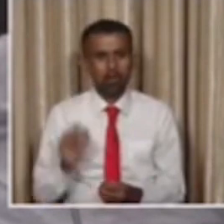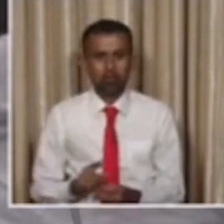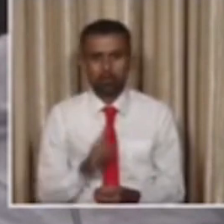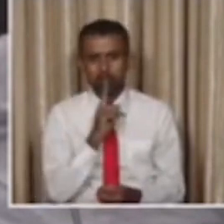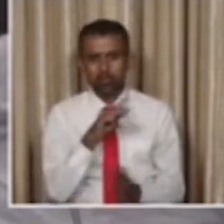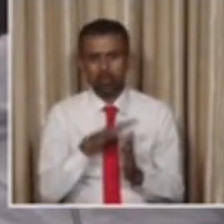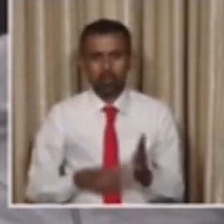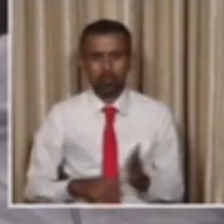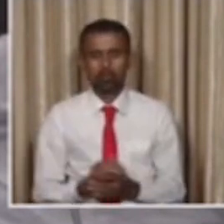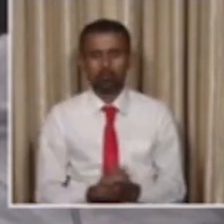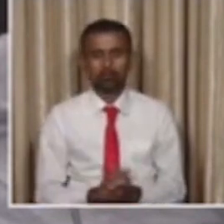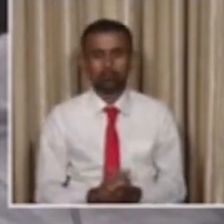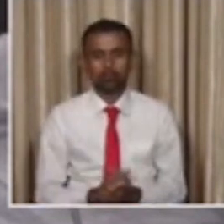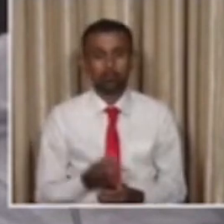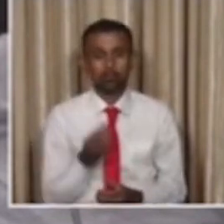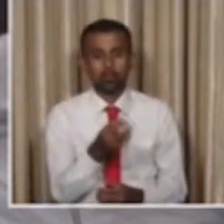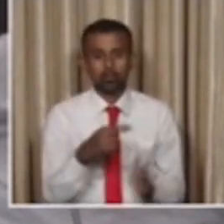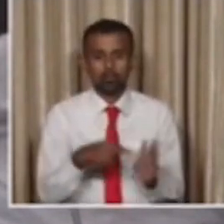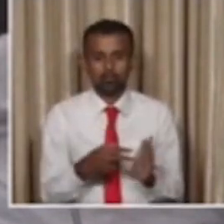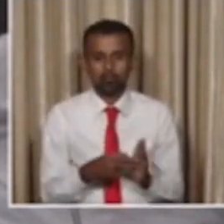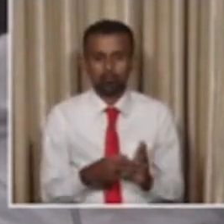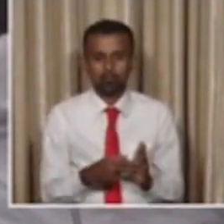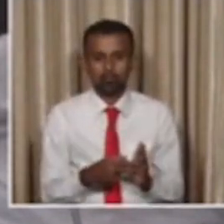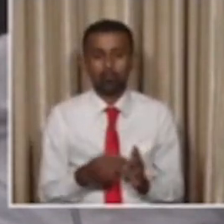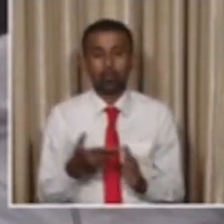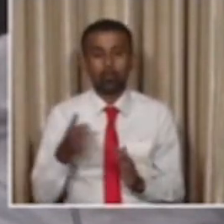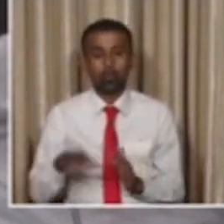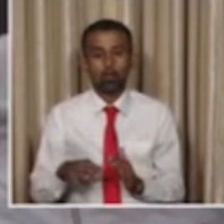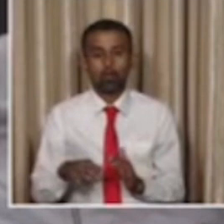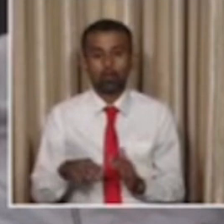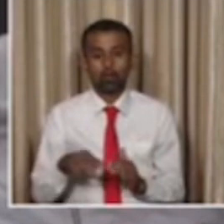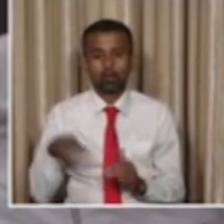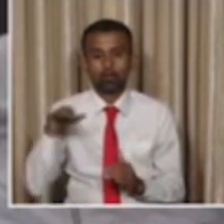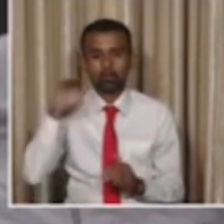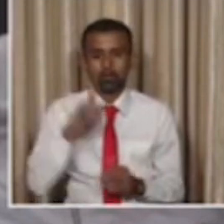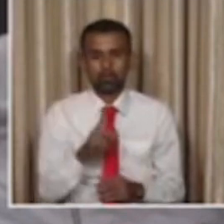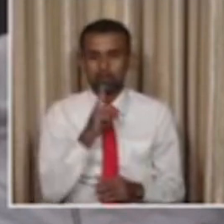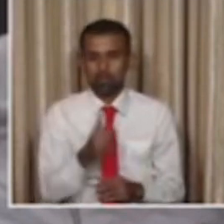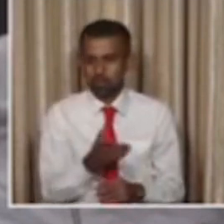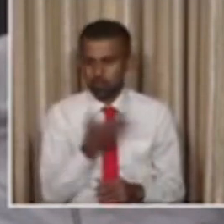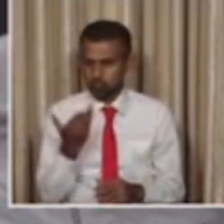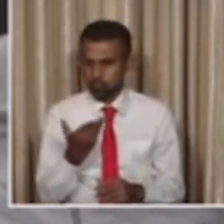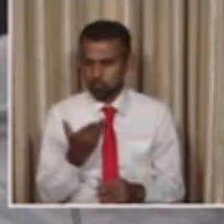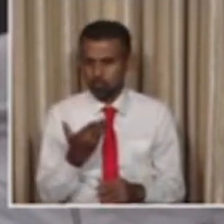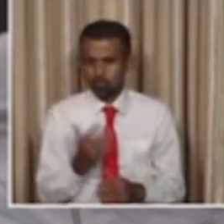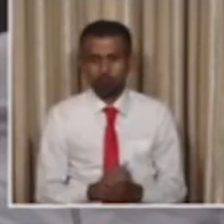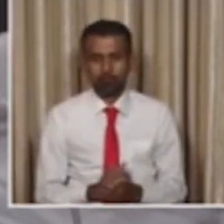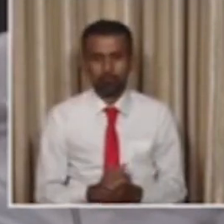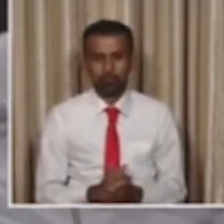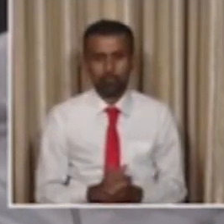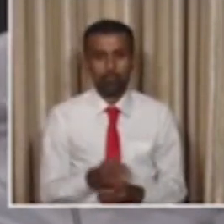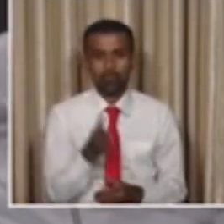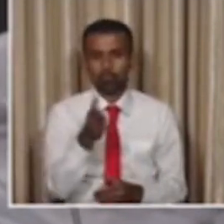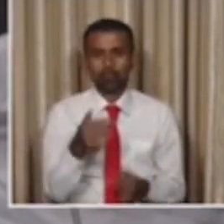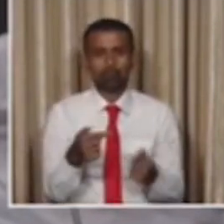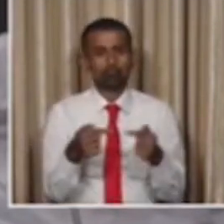නාම ලේඛනය සහ ලබා දුන්නු ව්‍යාපෘතිය ගමේ සිට ඉහළටම අපිට කියත හැකි. අපිට ඔබතුමාලා විපක්ෂයක්